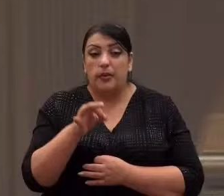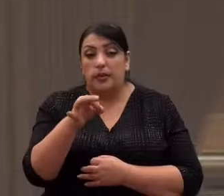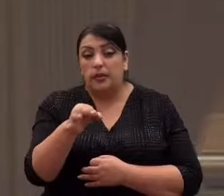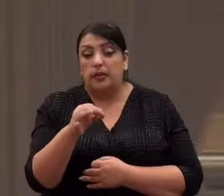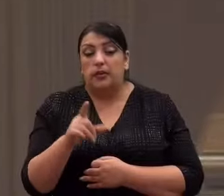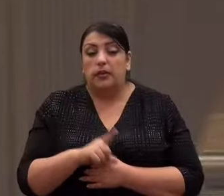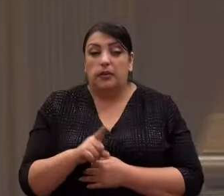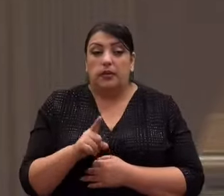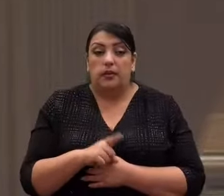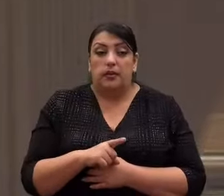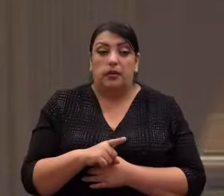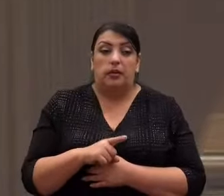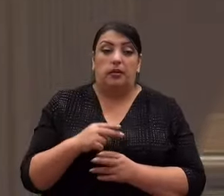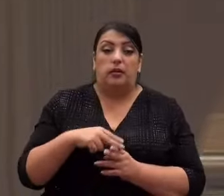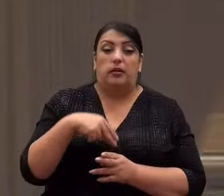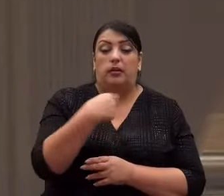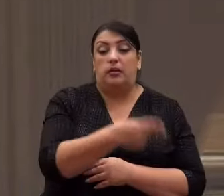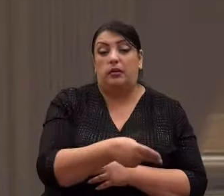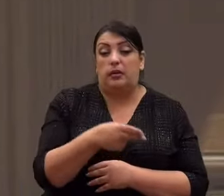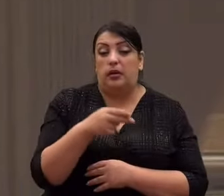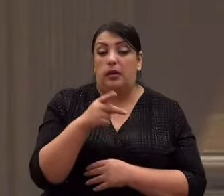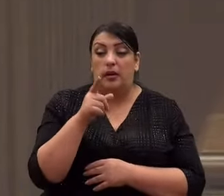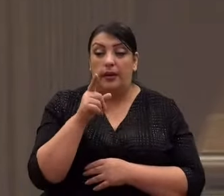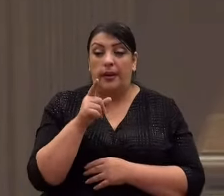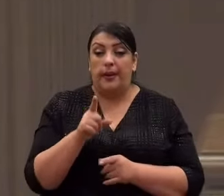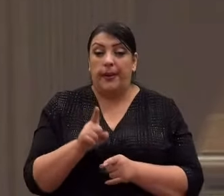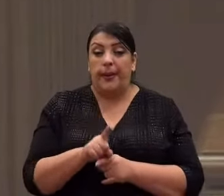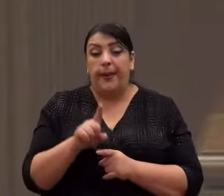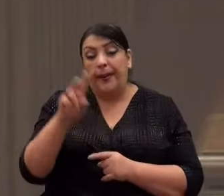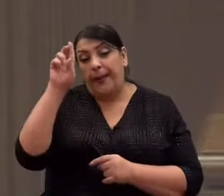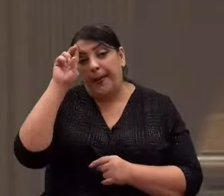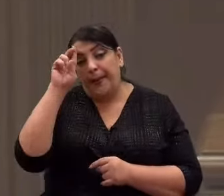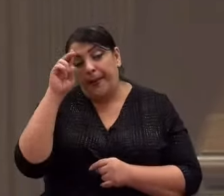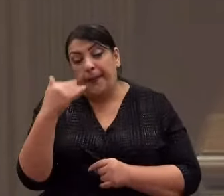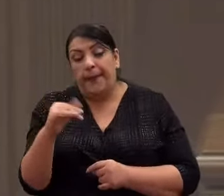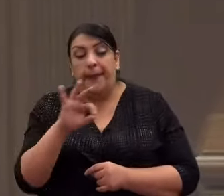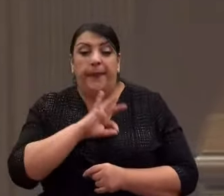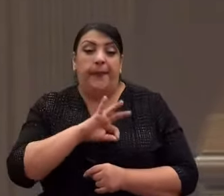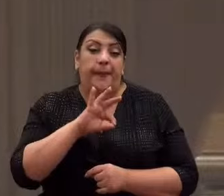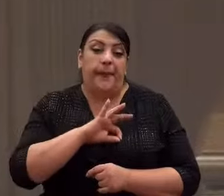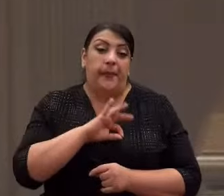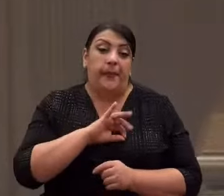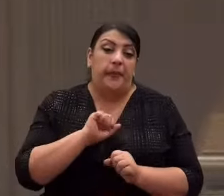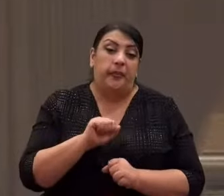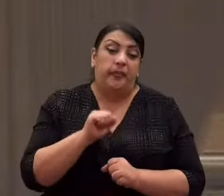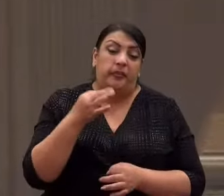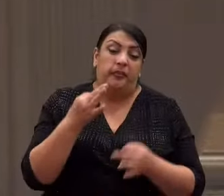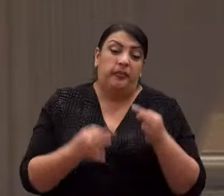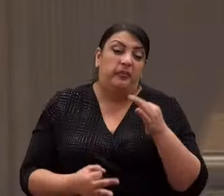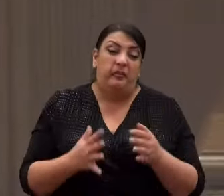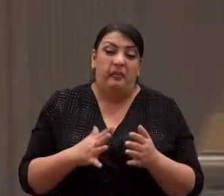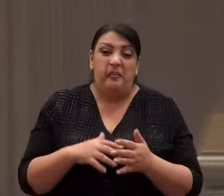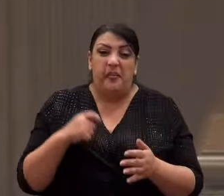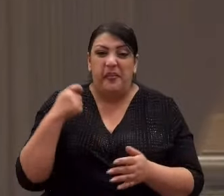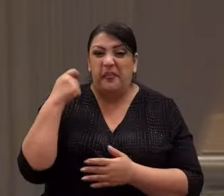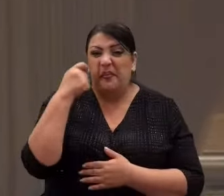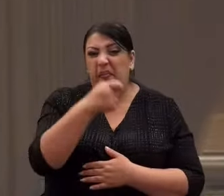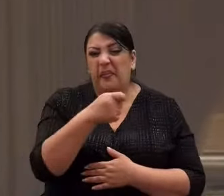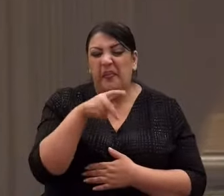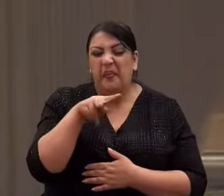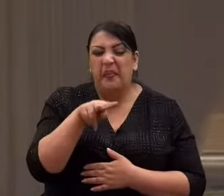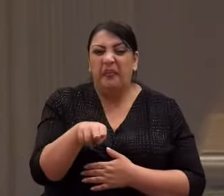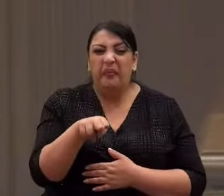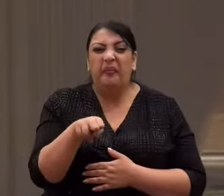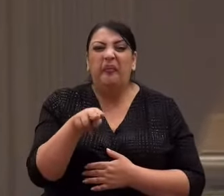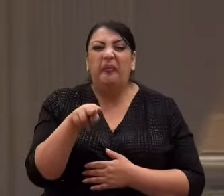դատախազը նույնպես հնարավորություն է ունենում պետական շահերի պաշտպանության հայցով դատարան դիմելու, և նման հայցերը